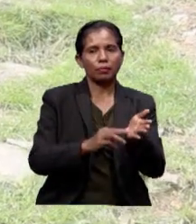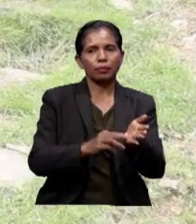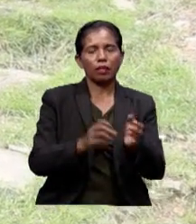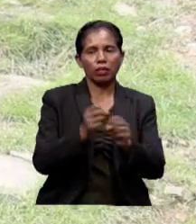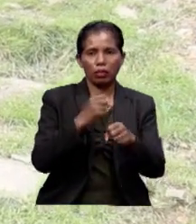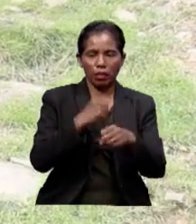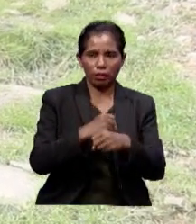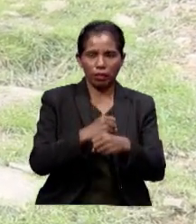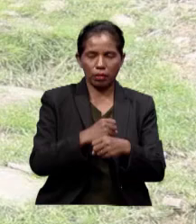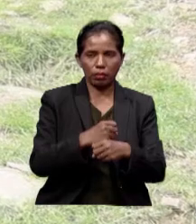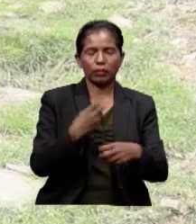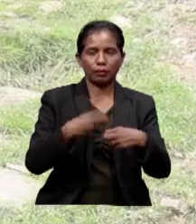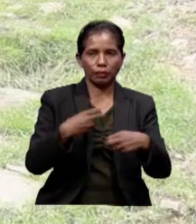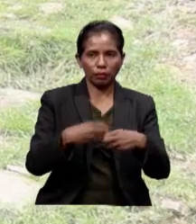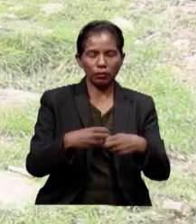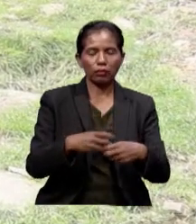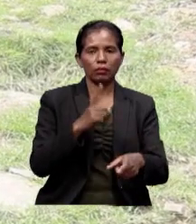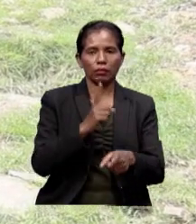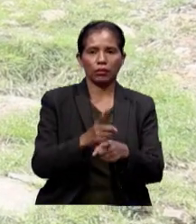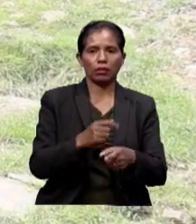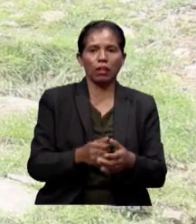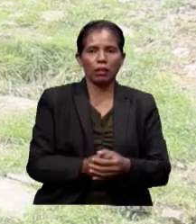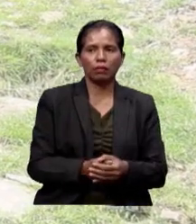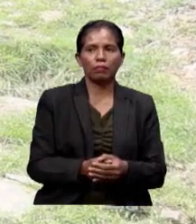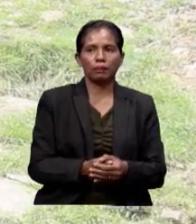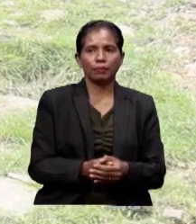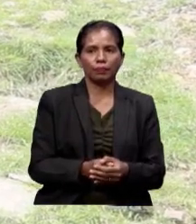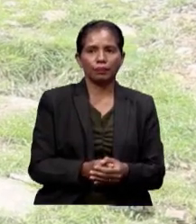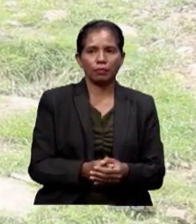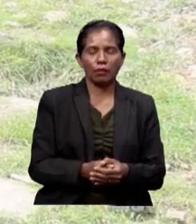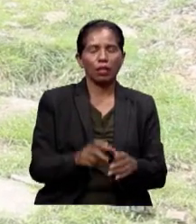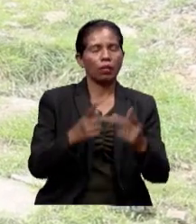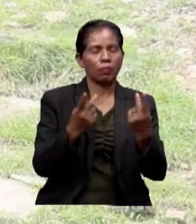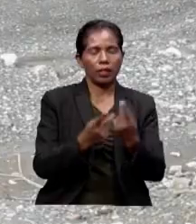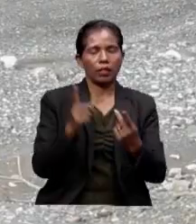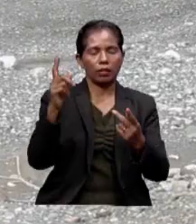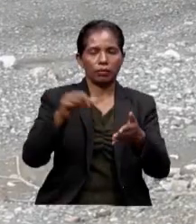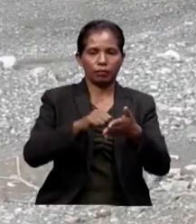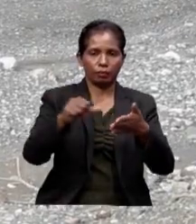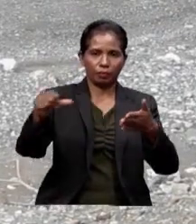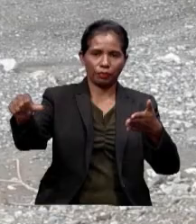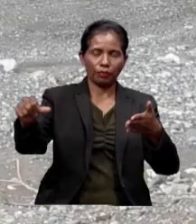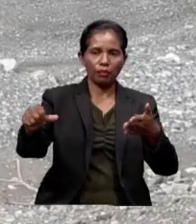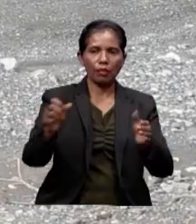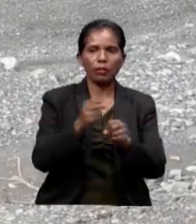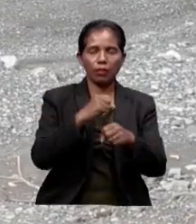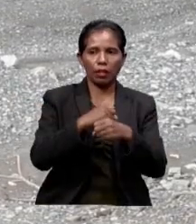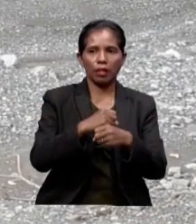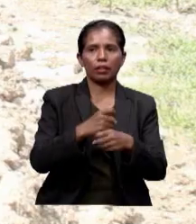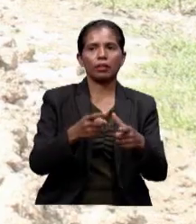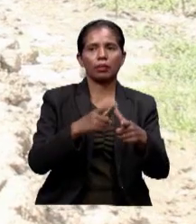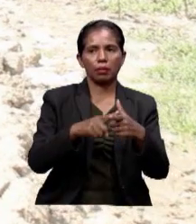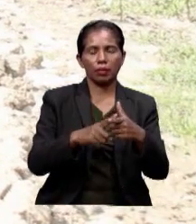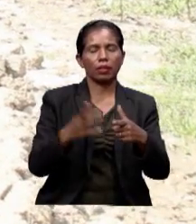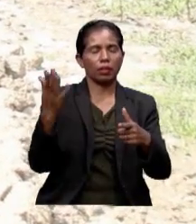maka makane Senedi. La cleur companhia de mais sucat na atualiza liha. La que companhia